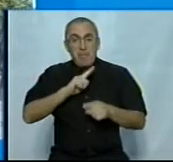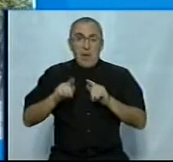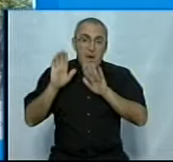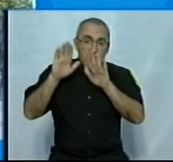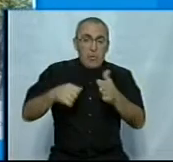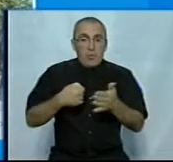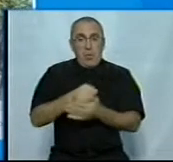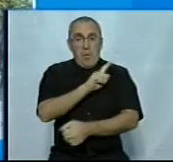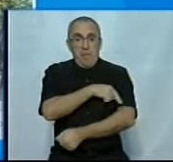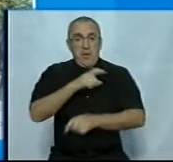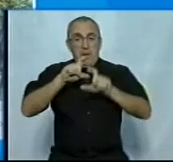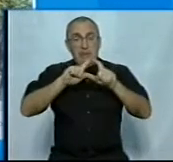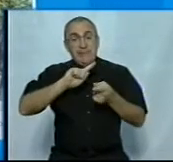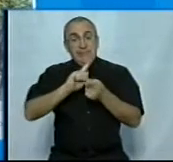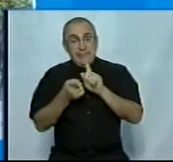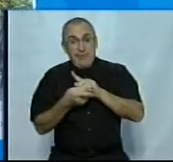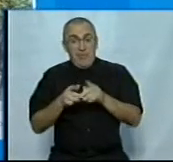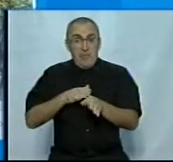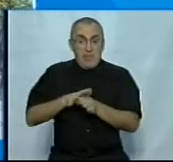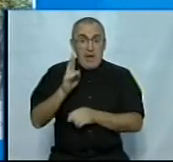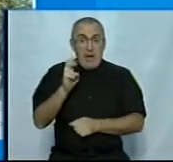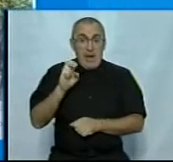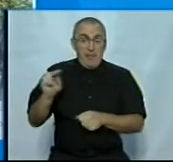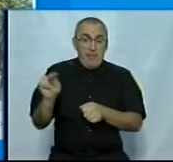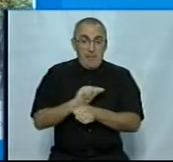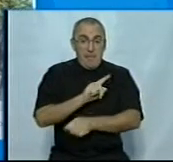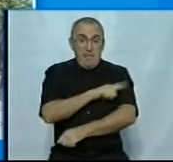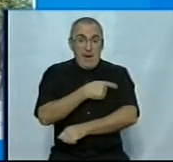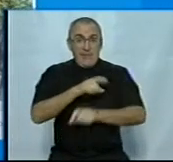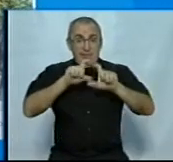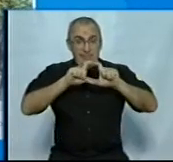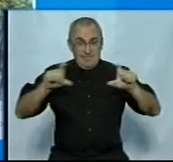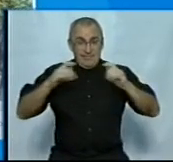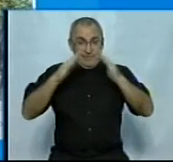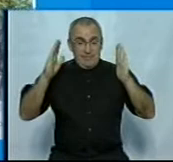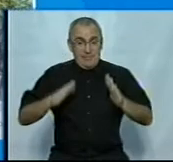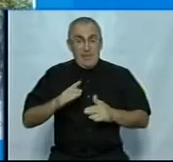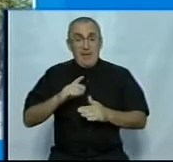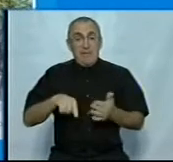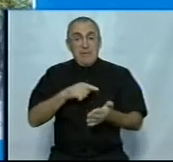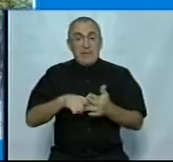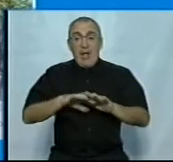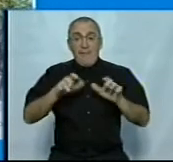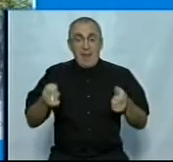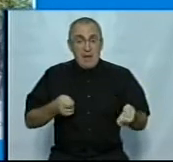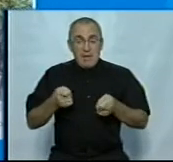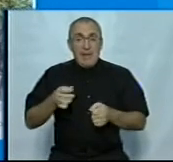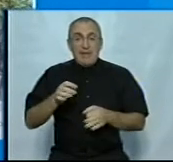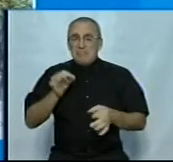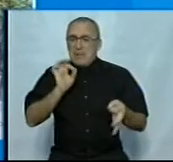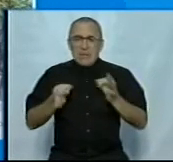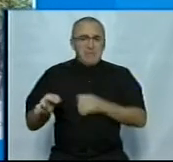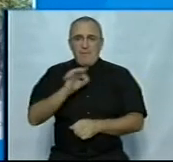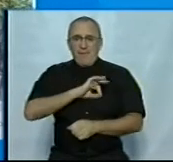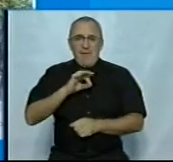до медзакладу. Замість того, щоб провести капітальний ремонт медзакладу, міська влада хоче несправедливо його виконати фактично в